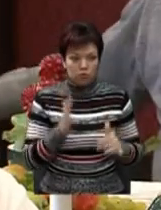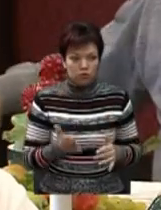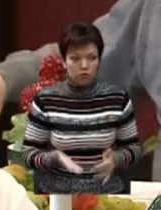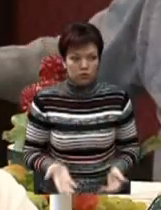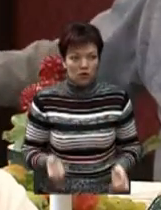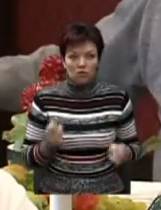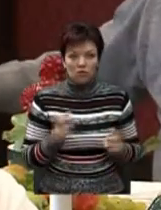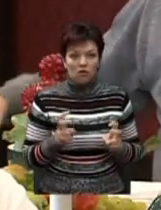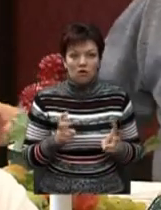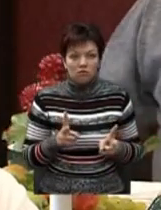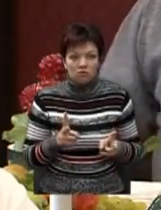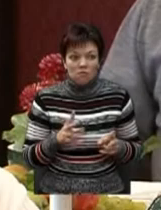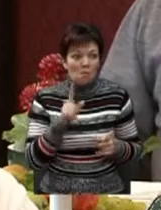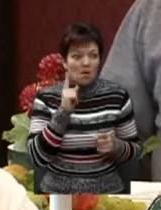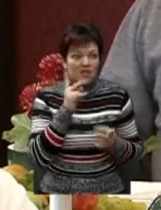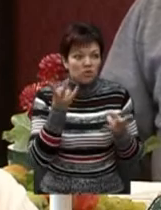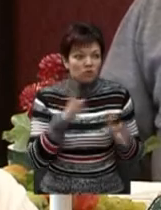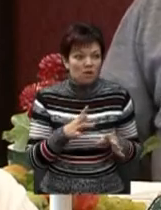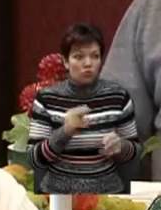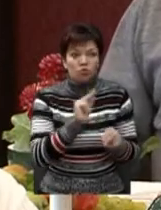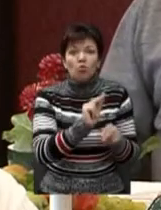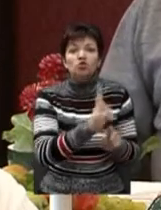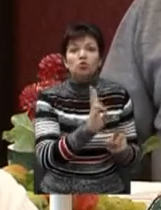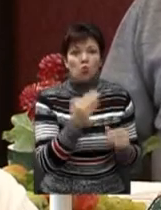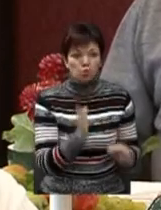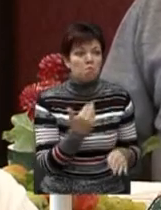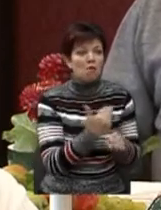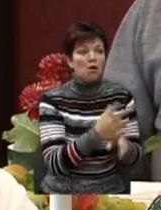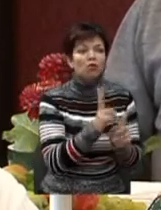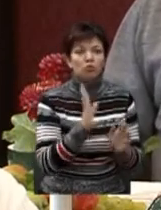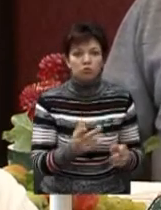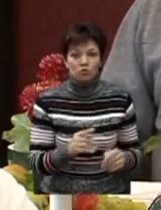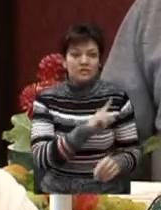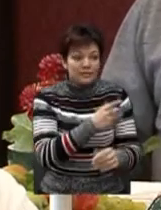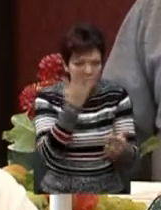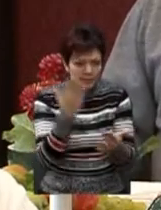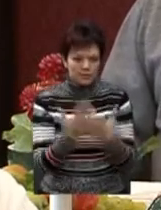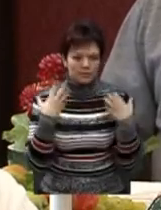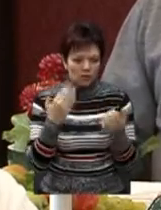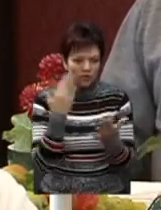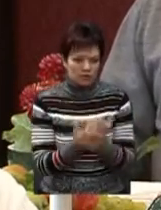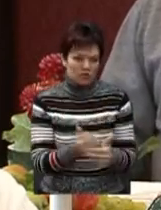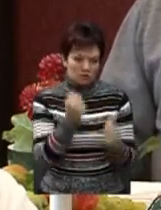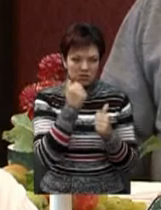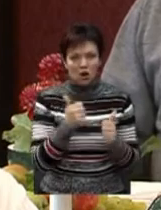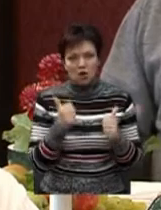оголили полностью многие вещи. А так они работают, каждый в силу своих сил, но хватает там импульса.